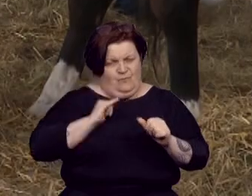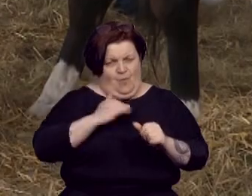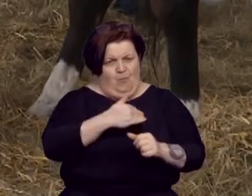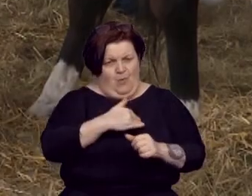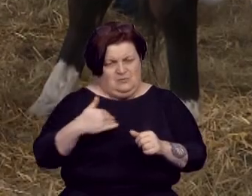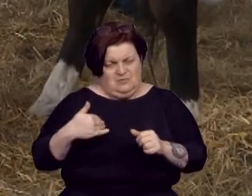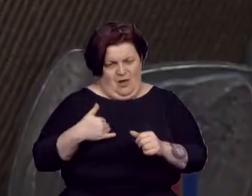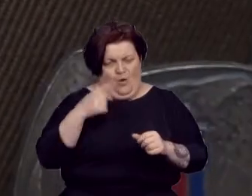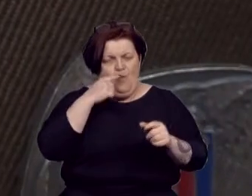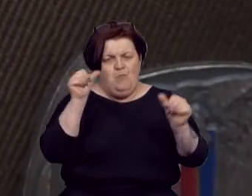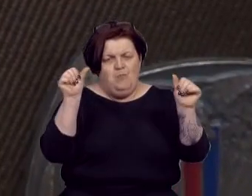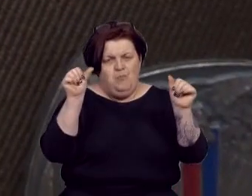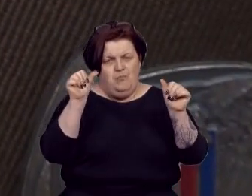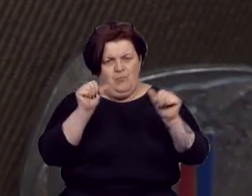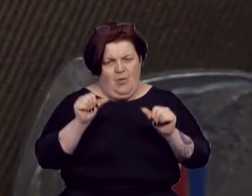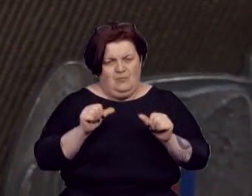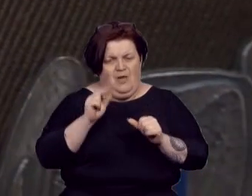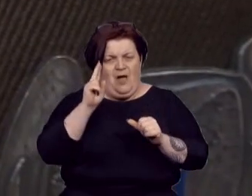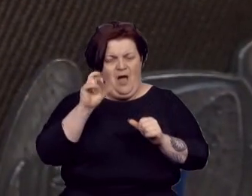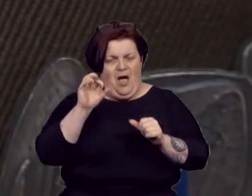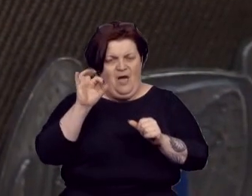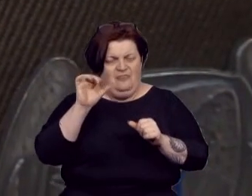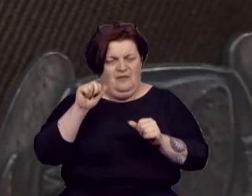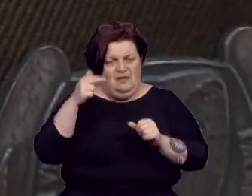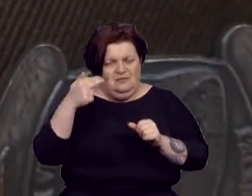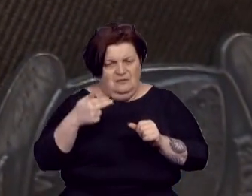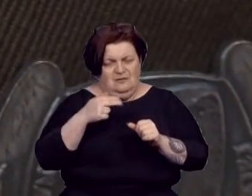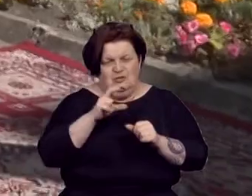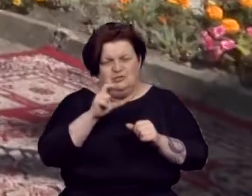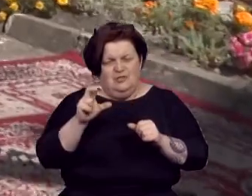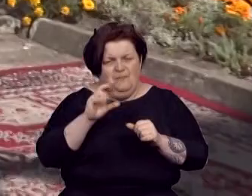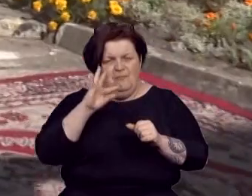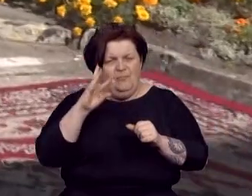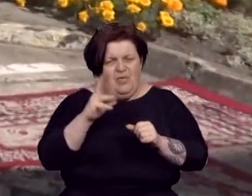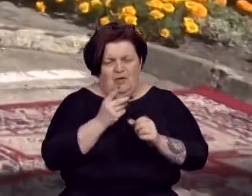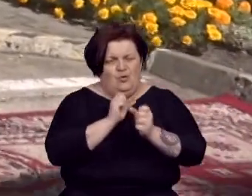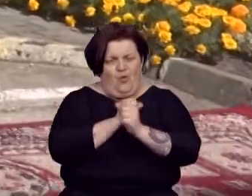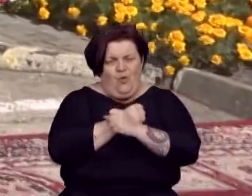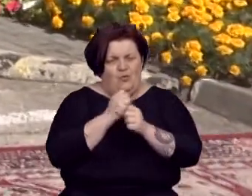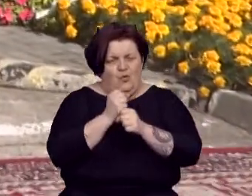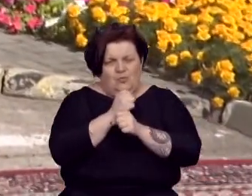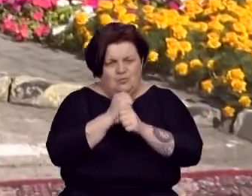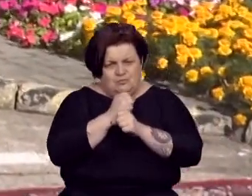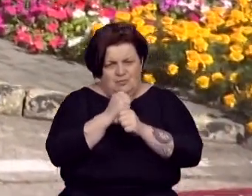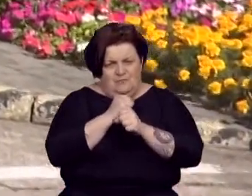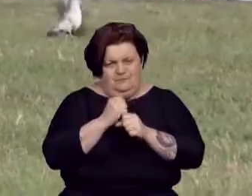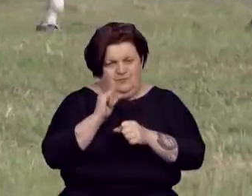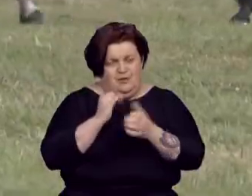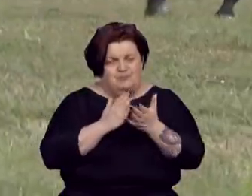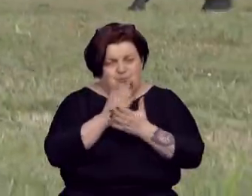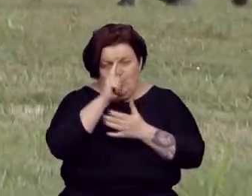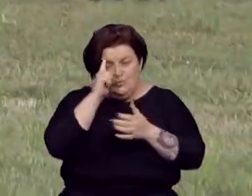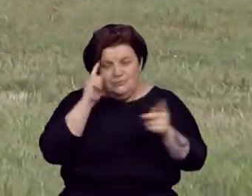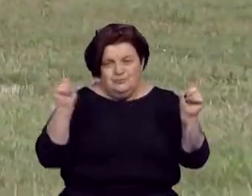polskiego, pomnik katyński, czy piękny, ulubiony, ukochany przez Grudziądzan, ale myślę, że też i